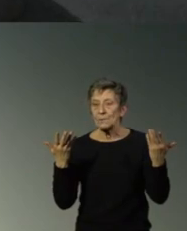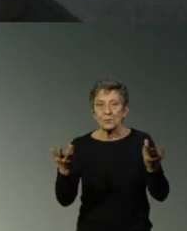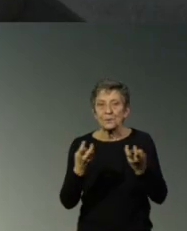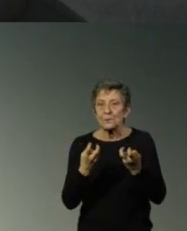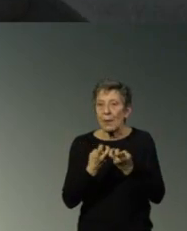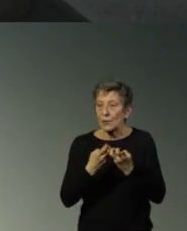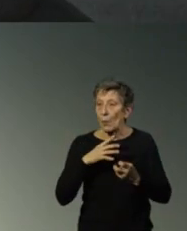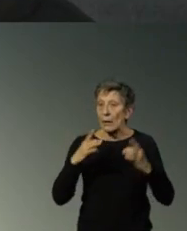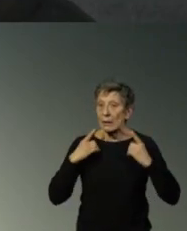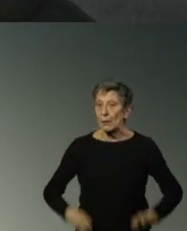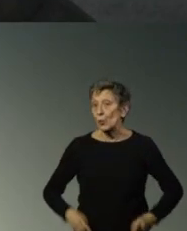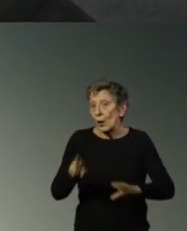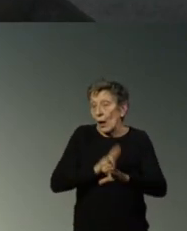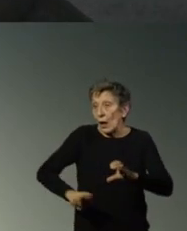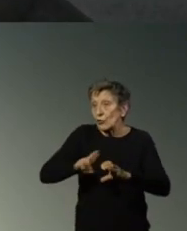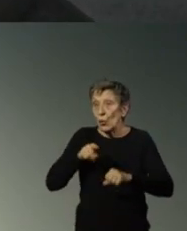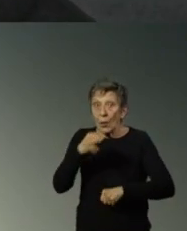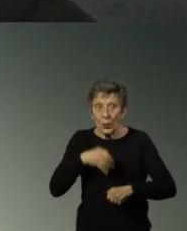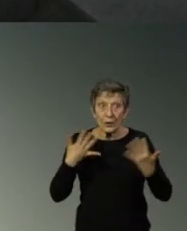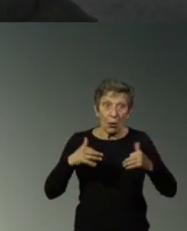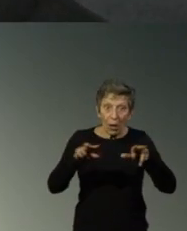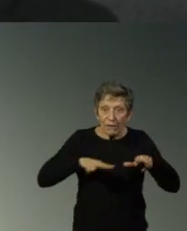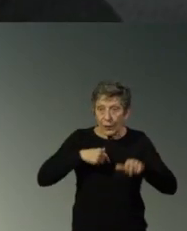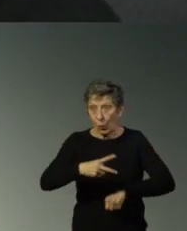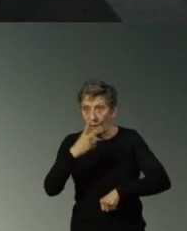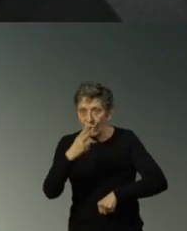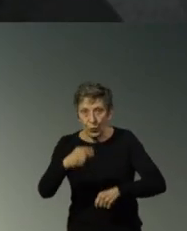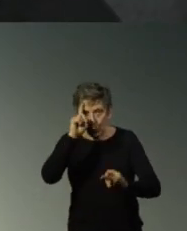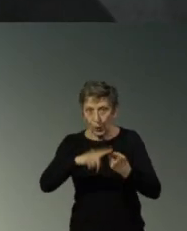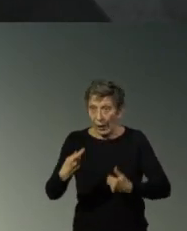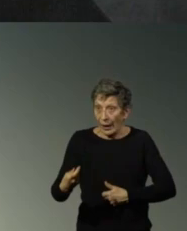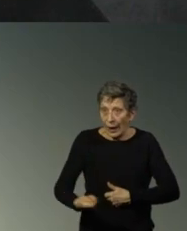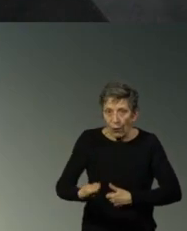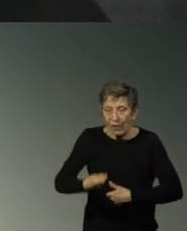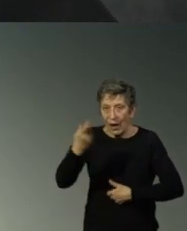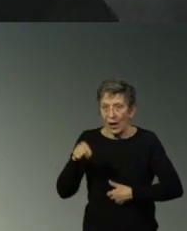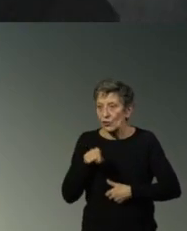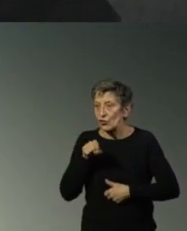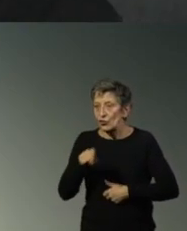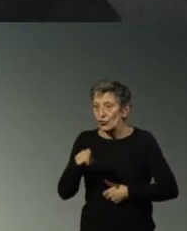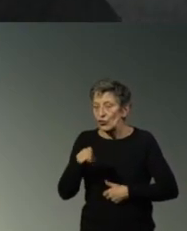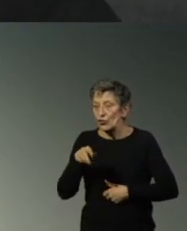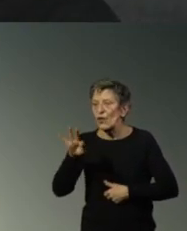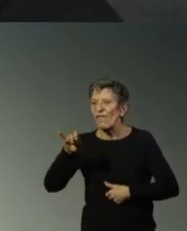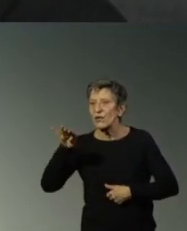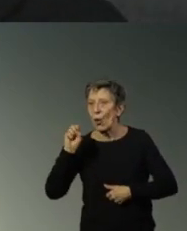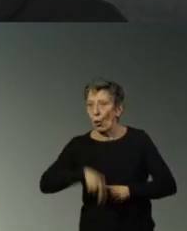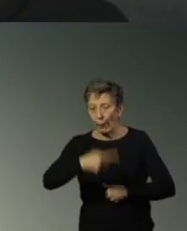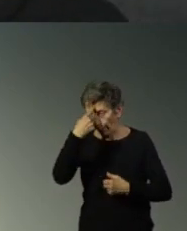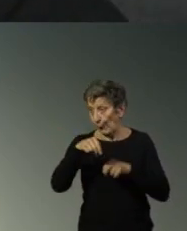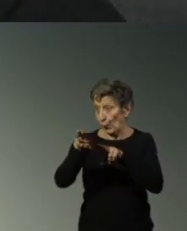une députée d'une région qui me dit « Ah, j'ai vu votre vidéo sur l'élevage... un élevage de faisans pour la chasse. » Vous savez,